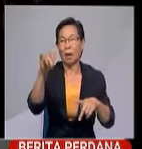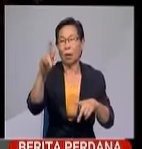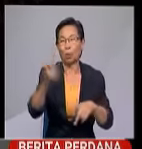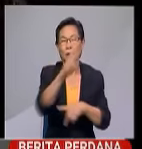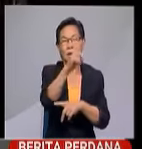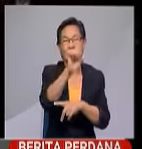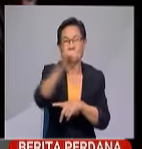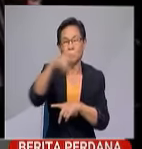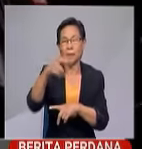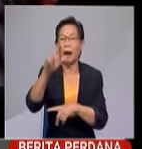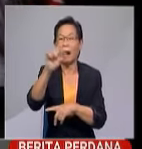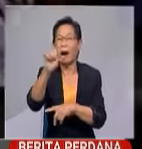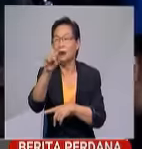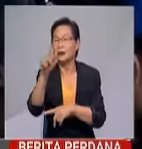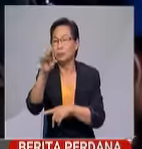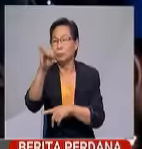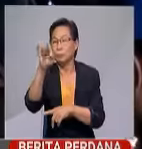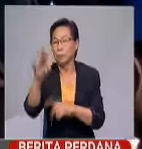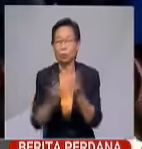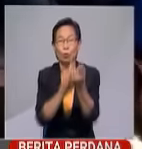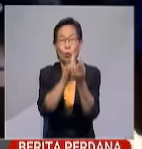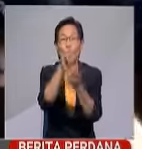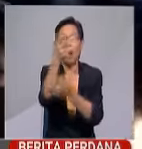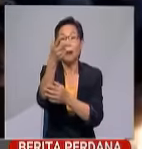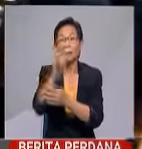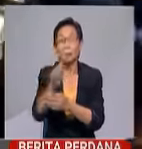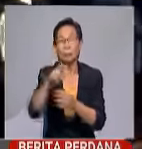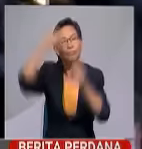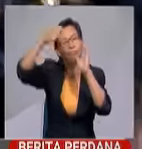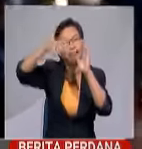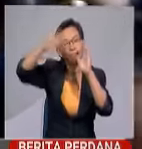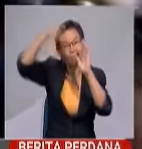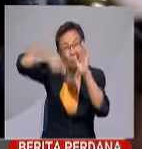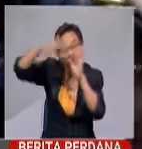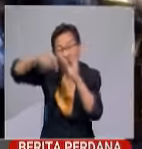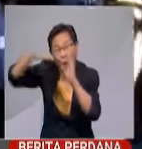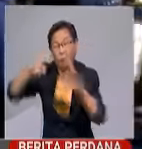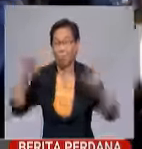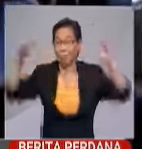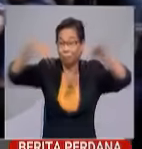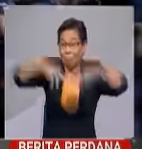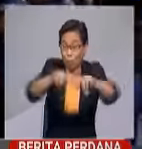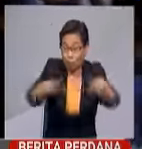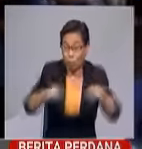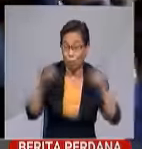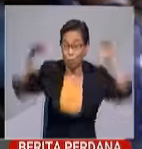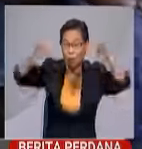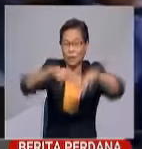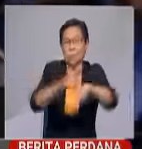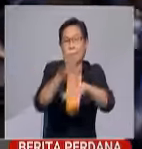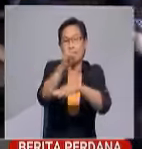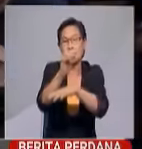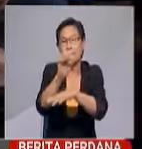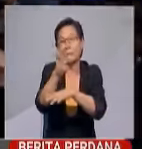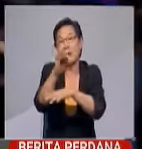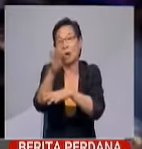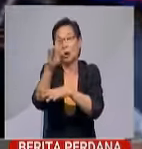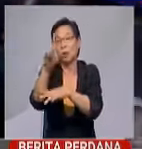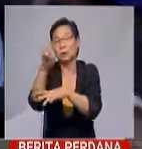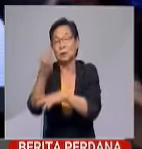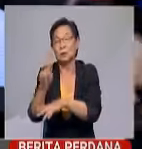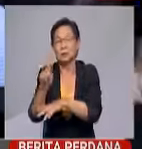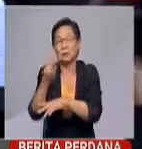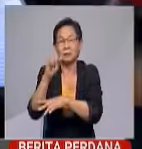DSP Azmir ditemui RTM selepas mengadakan tinjauan di lokasi perhimpunan tersebut di Membakut, Sabah. Lebih 100